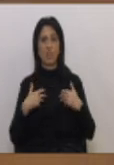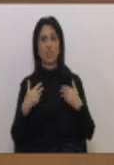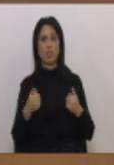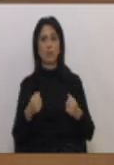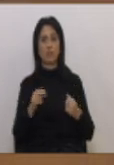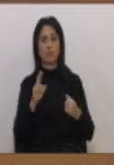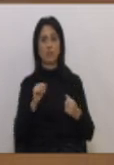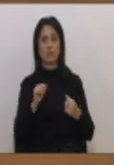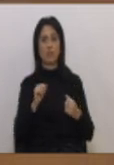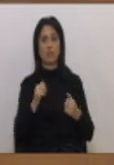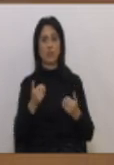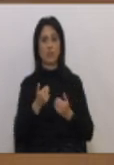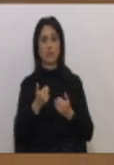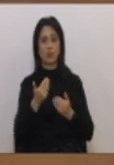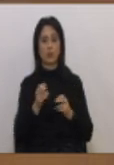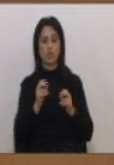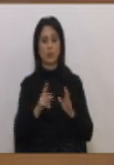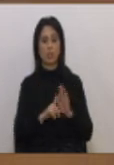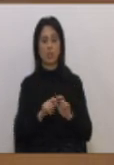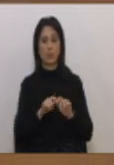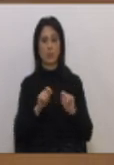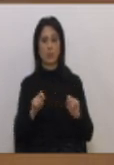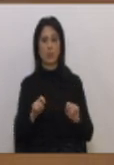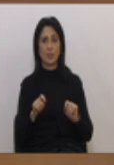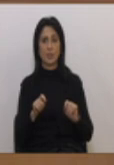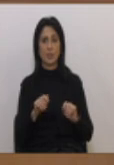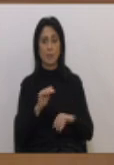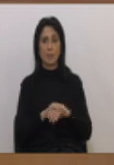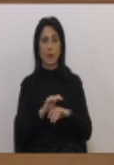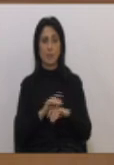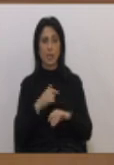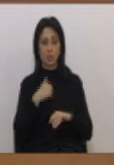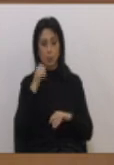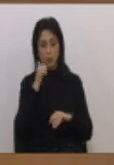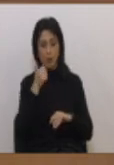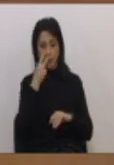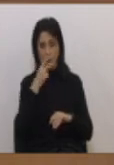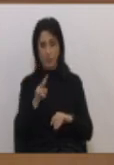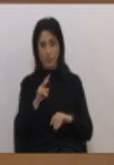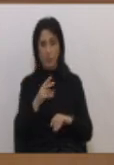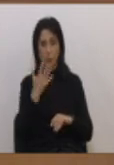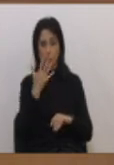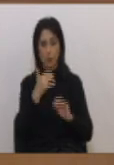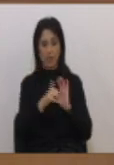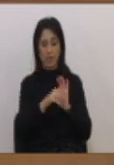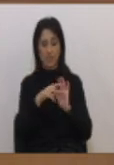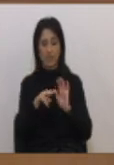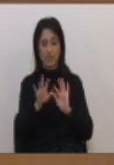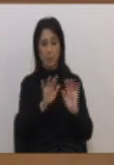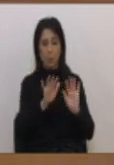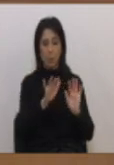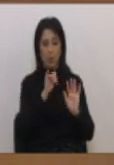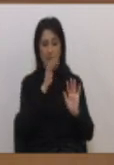და სიცოცხლისთვის საფრთხის შექმნის ფაქტებს, რაც ჩვენ გუშინ კარგად ნახეთ. 5-6 ივლისის